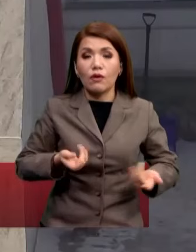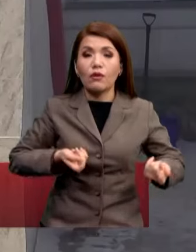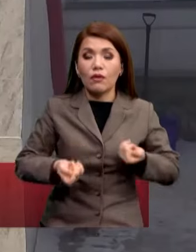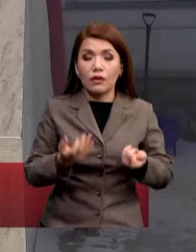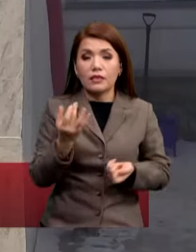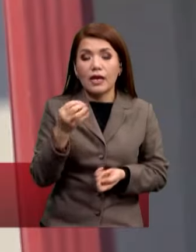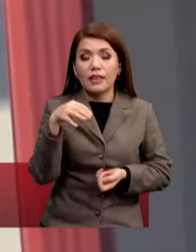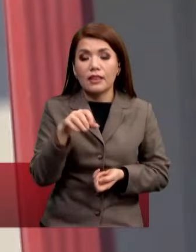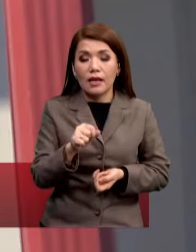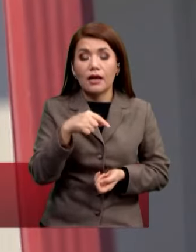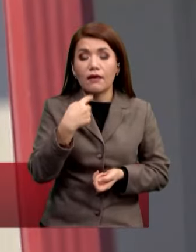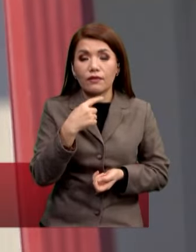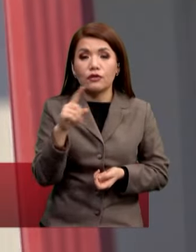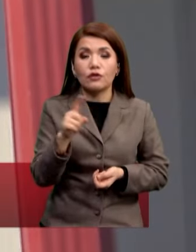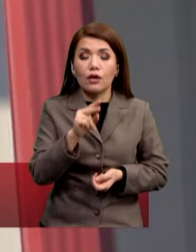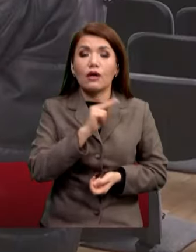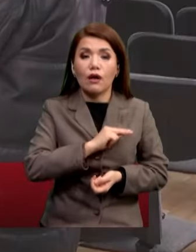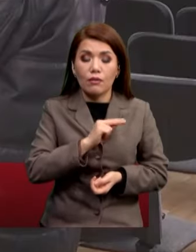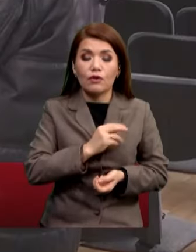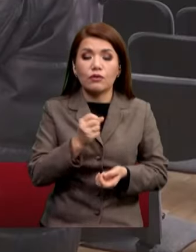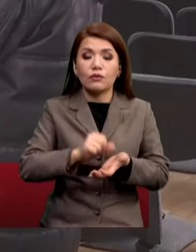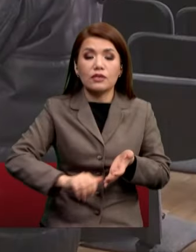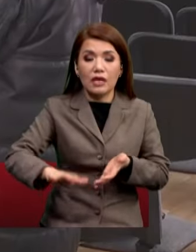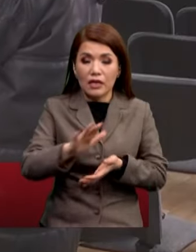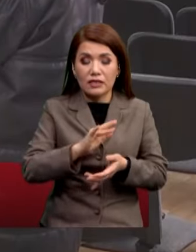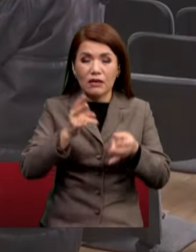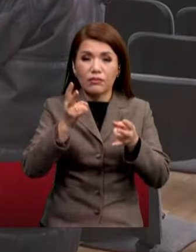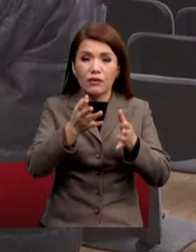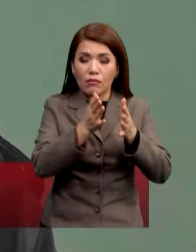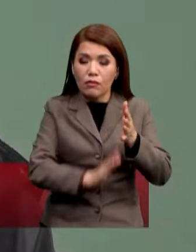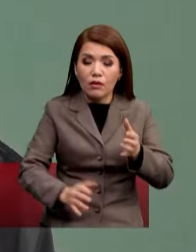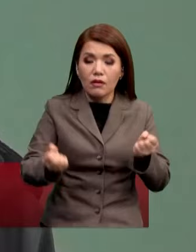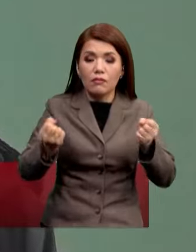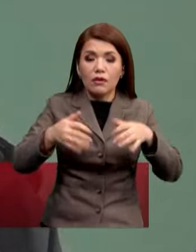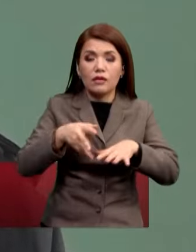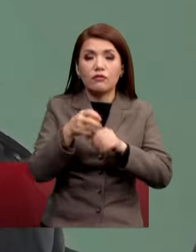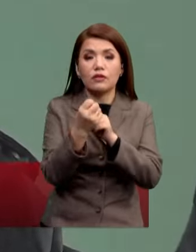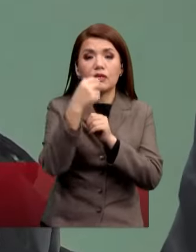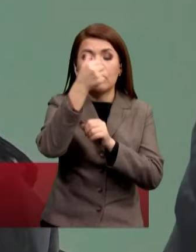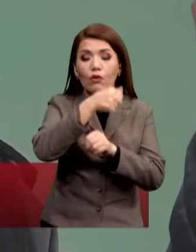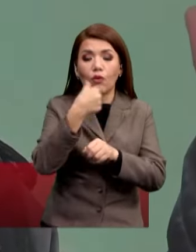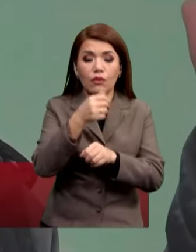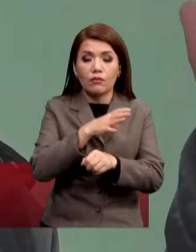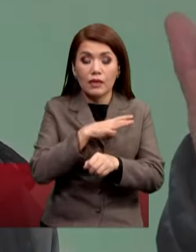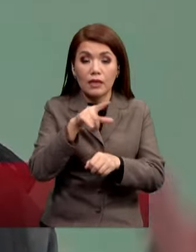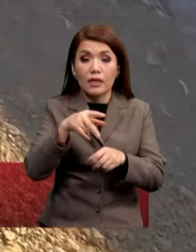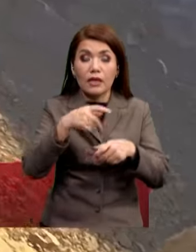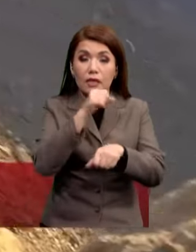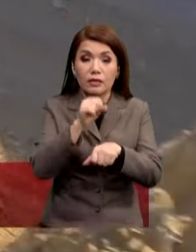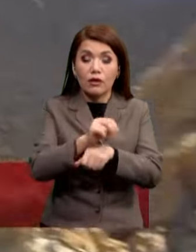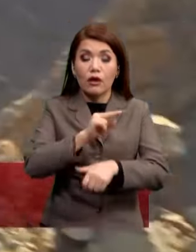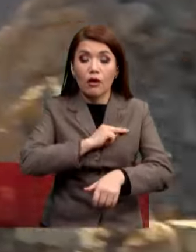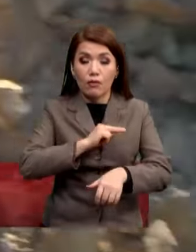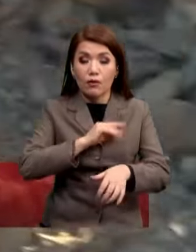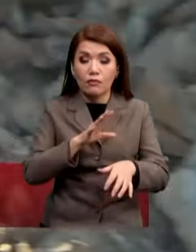шахты Майкаин-Золото рассказали, что работы на участке, где произошел обвал грунта, велись с 2013 года. На момент остановки работ